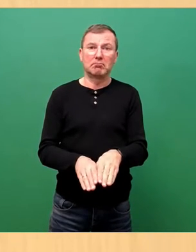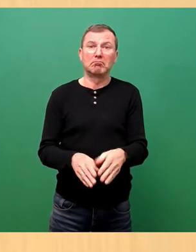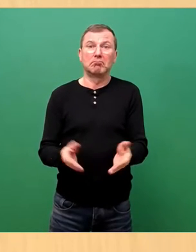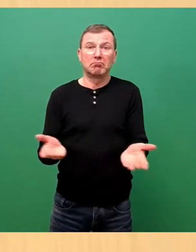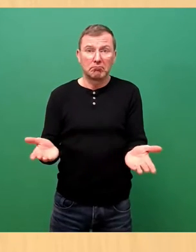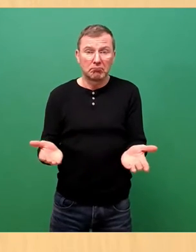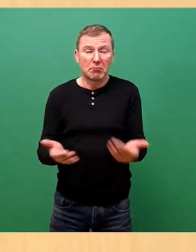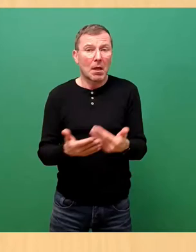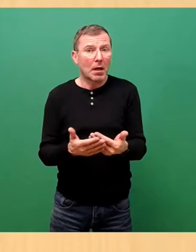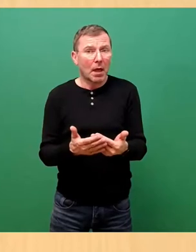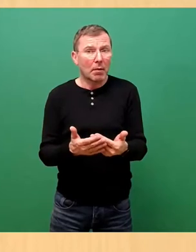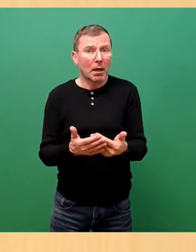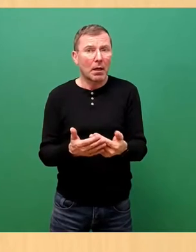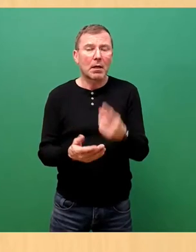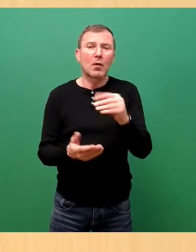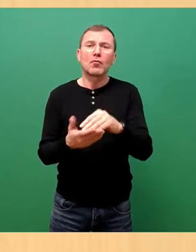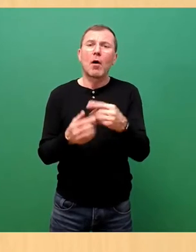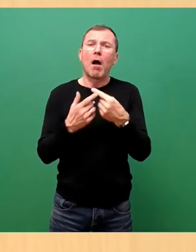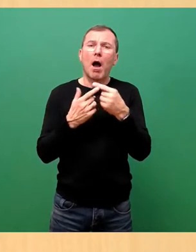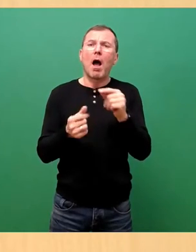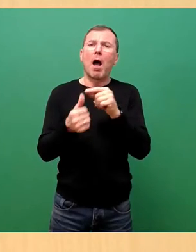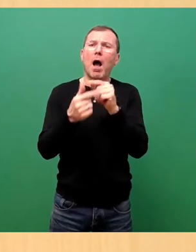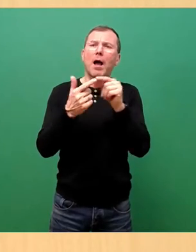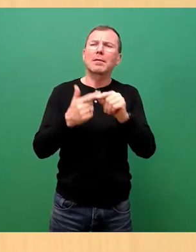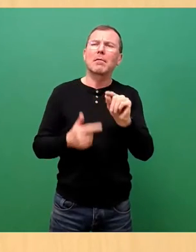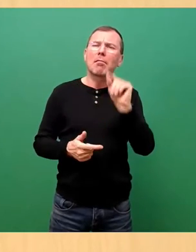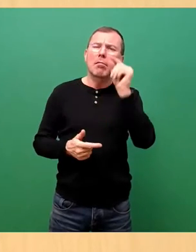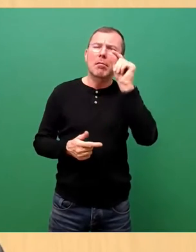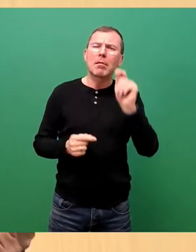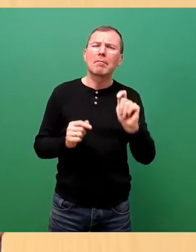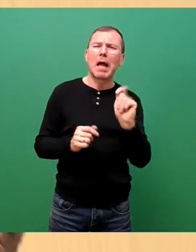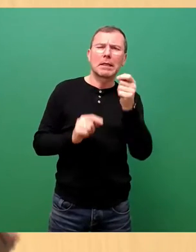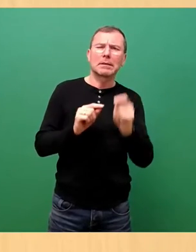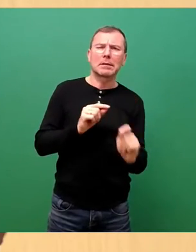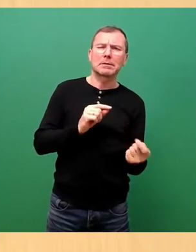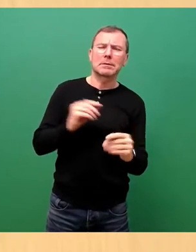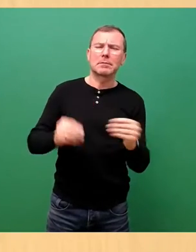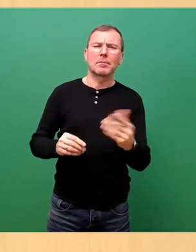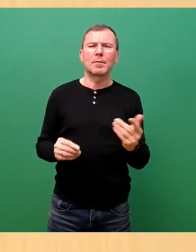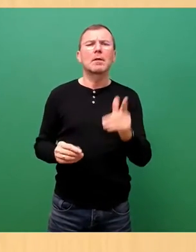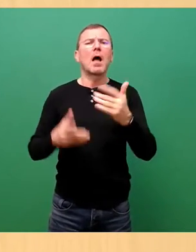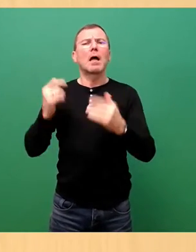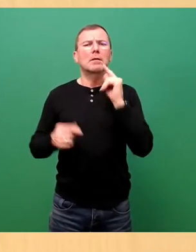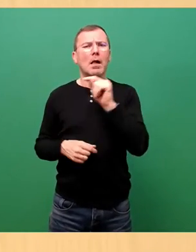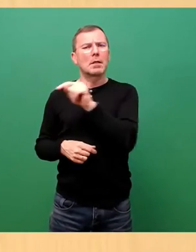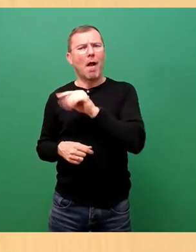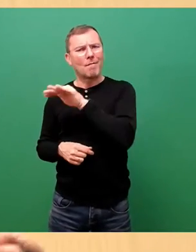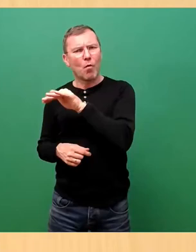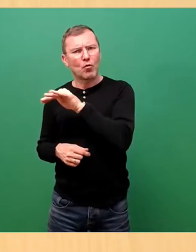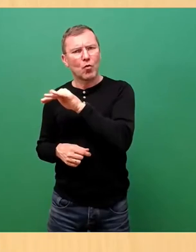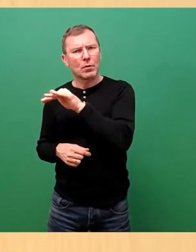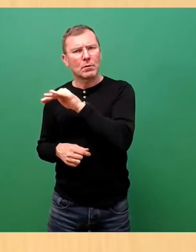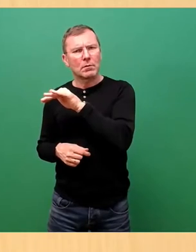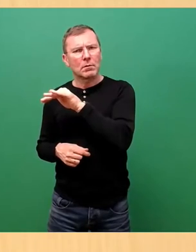Dabei hat man natürlich auch noch andere kleine Tricks gemacht, indem man zum Beispiel von der Anzahl der Wohnungen auf